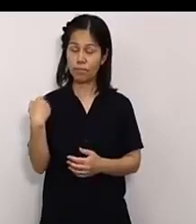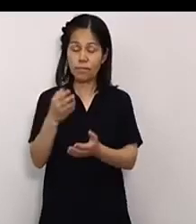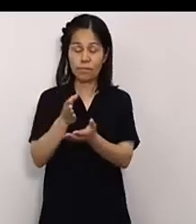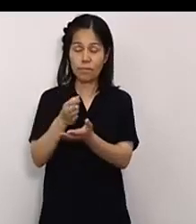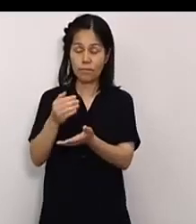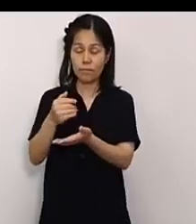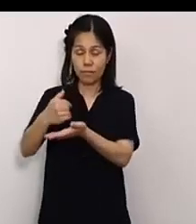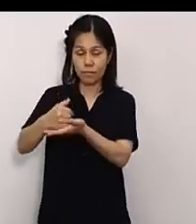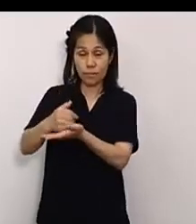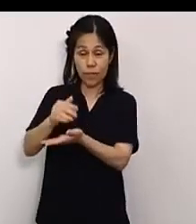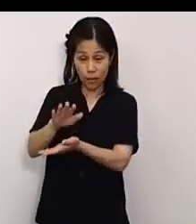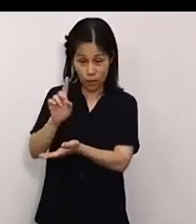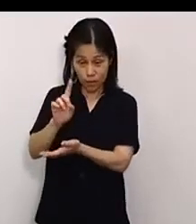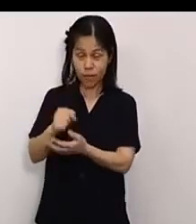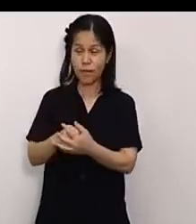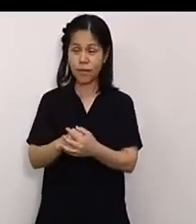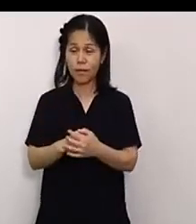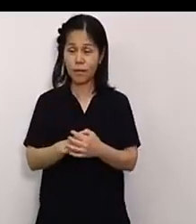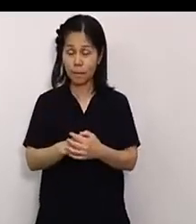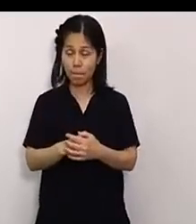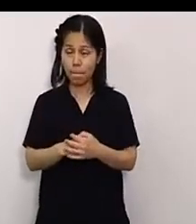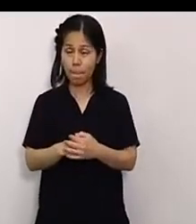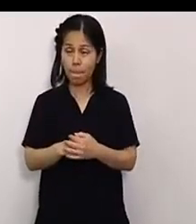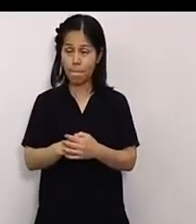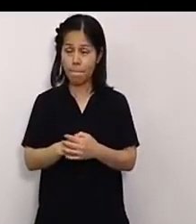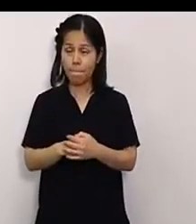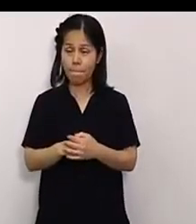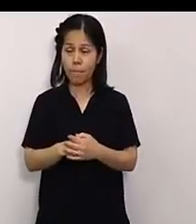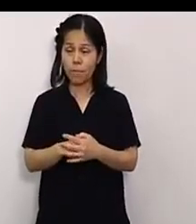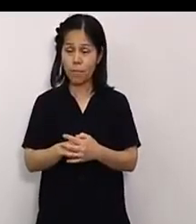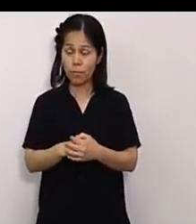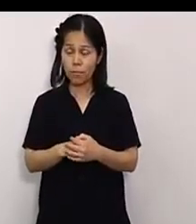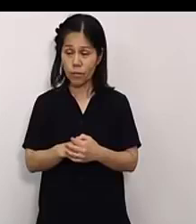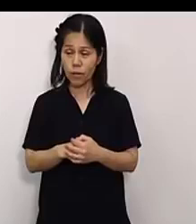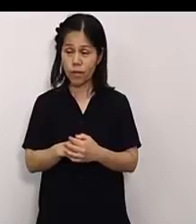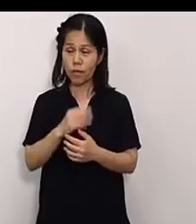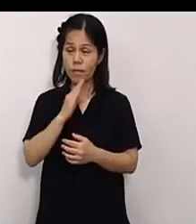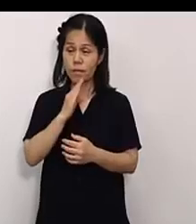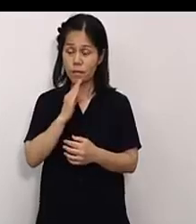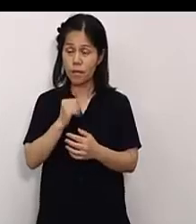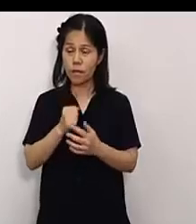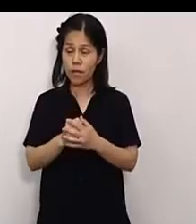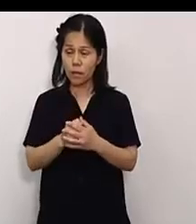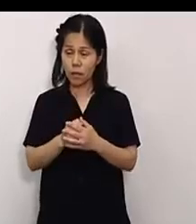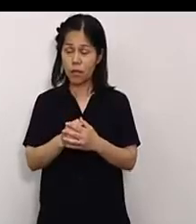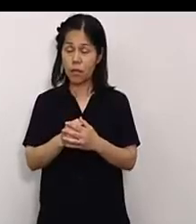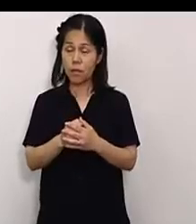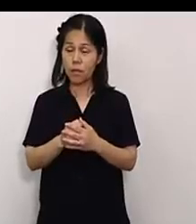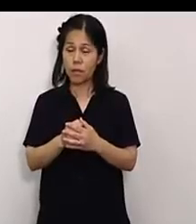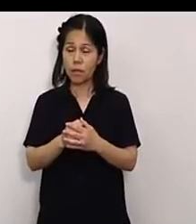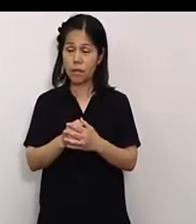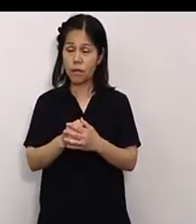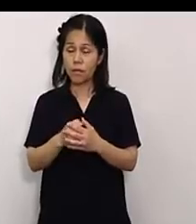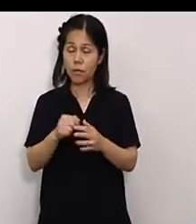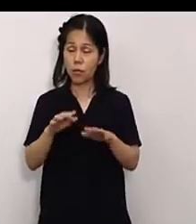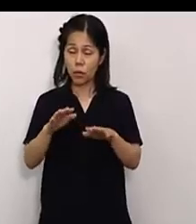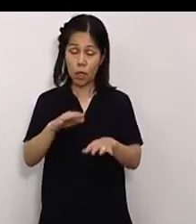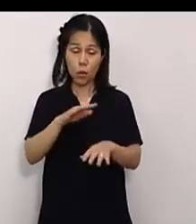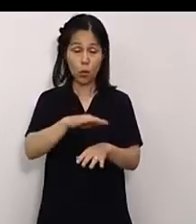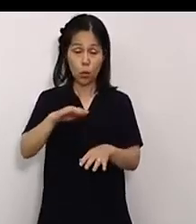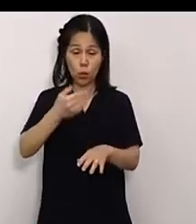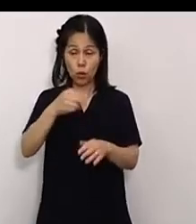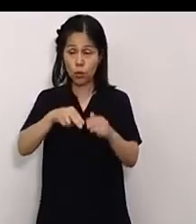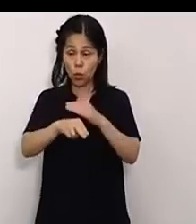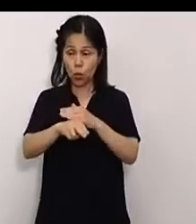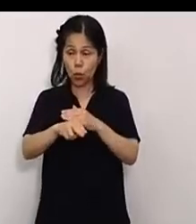った半分ネームレクトの、子ども団地なんですけど、実は児相とつながってまして、で、今回子ども食堂に来れない